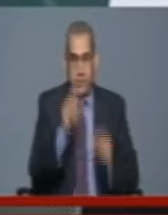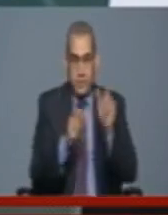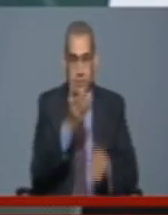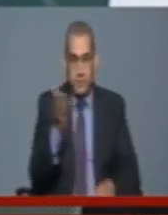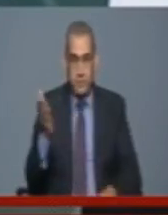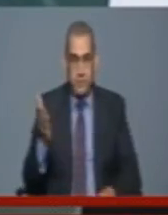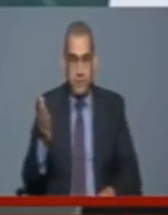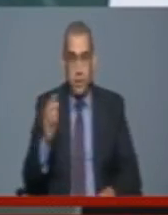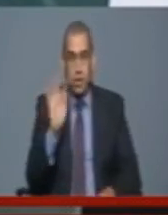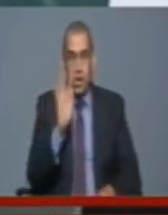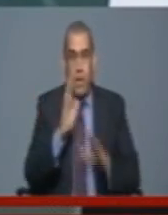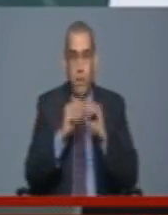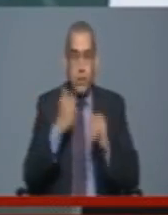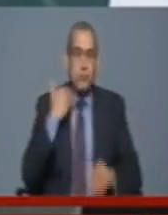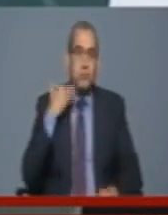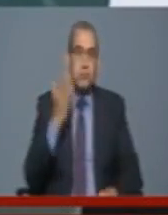شعب مصر العظيم،